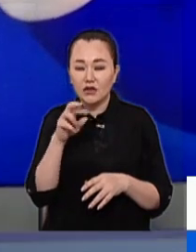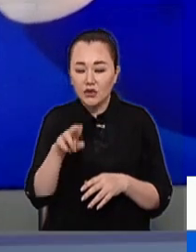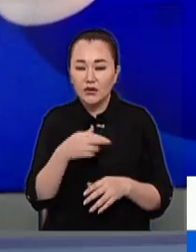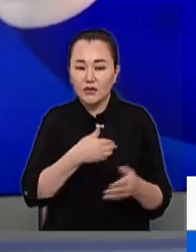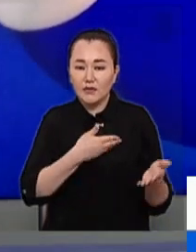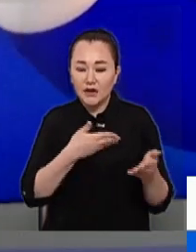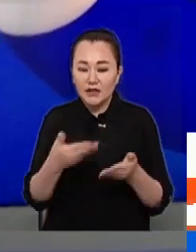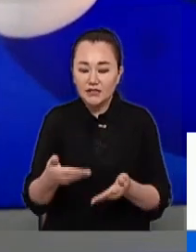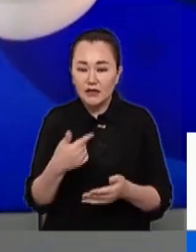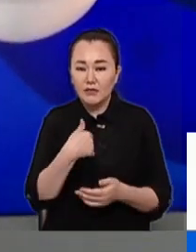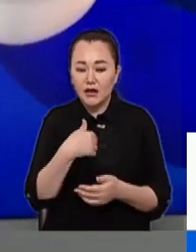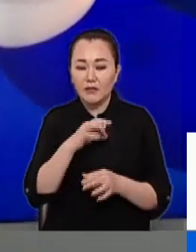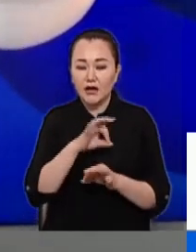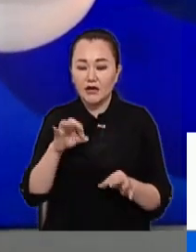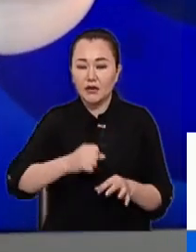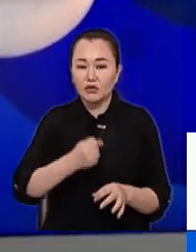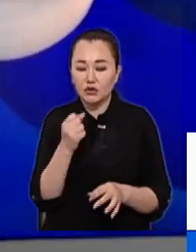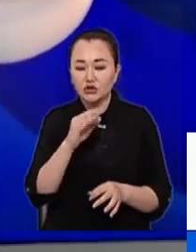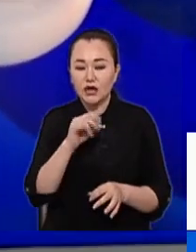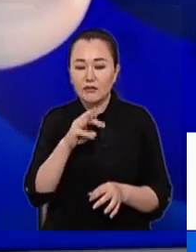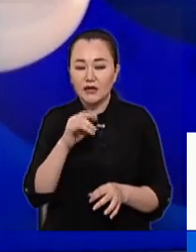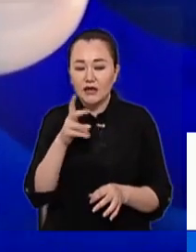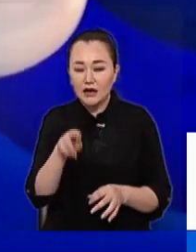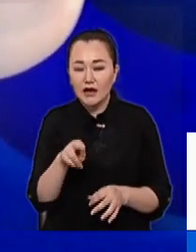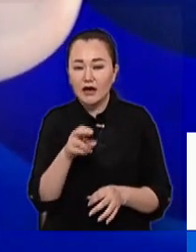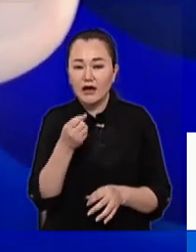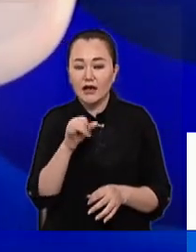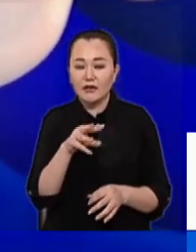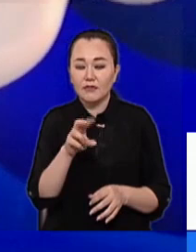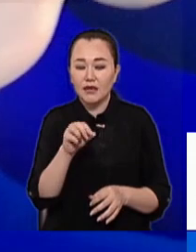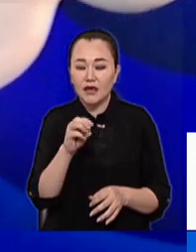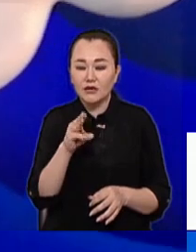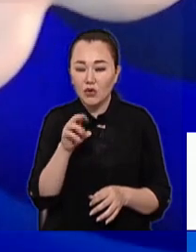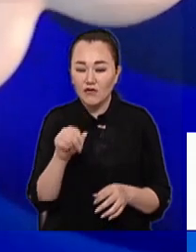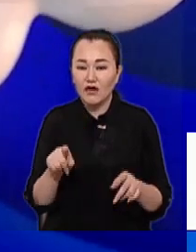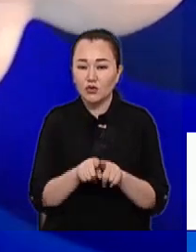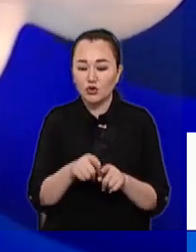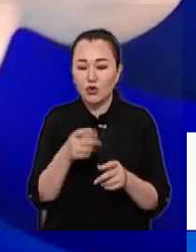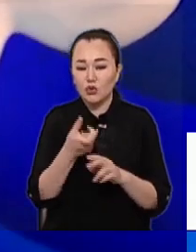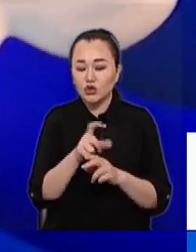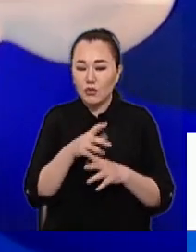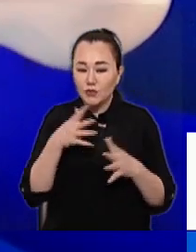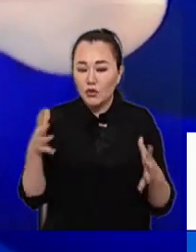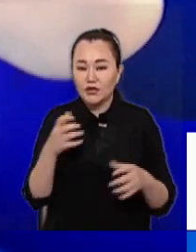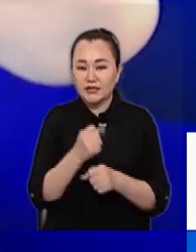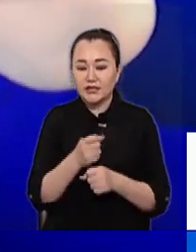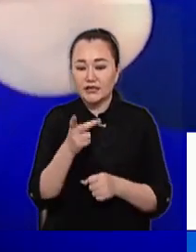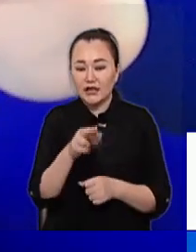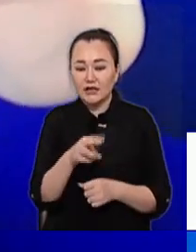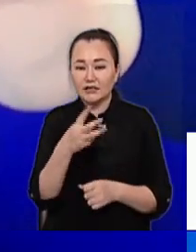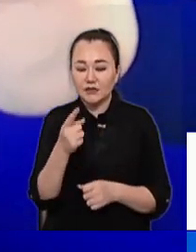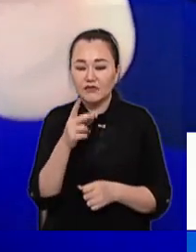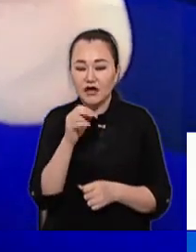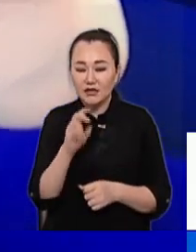пригласила моя прекрасная подруга Джамиля Имбетова, которая тоже очень много сделала для 31-го канала, вообще